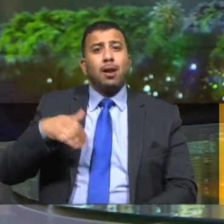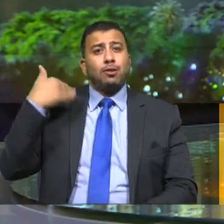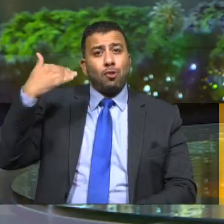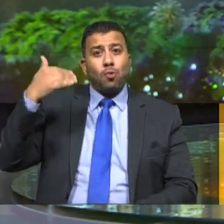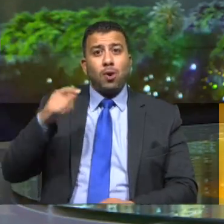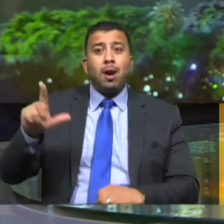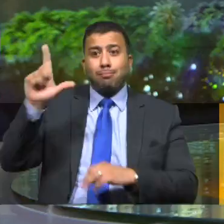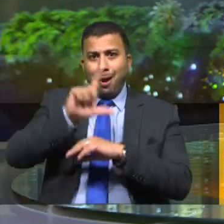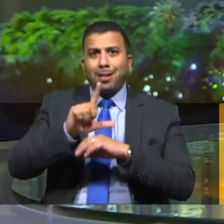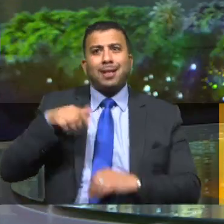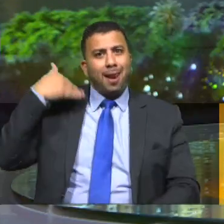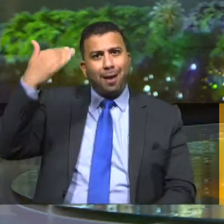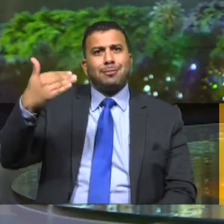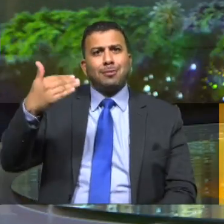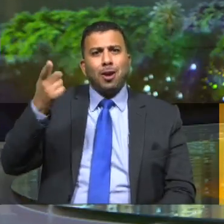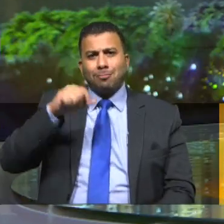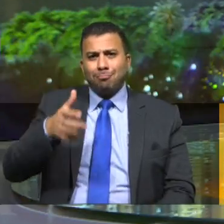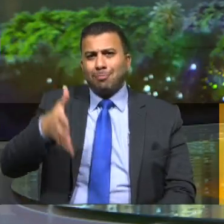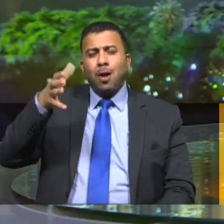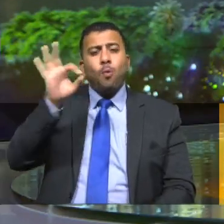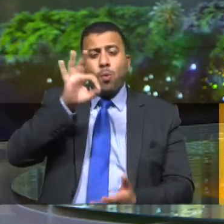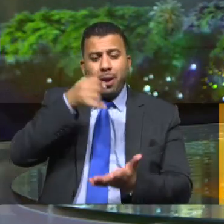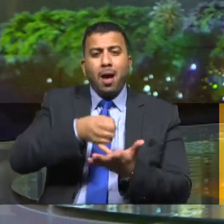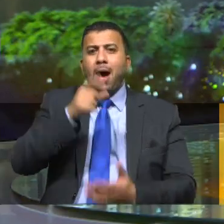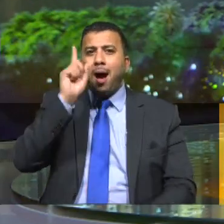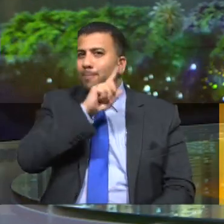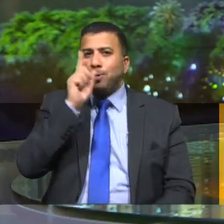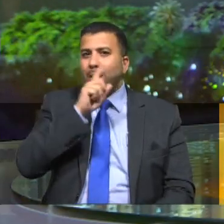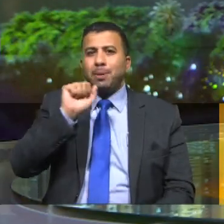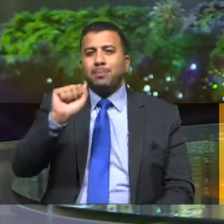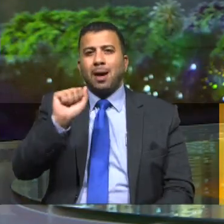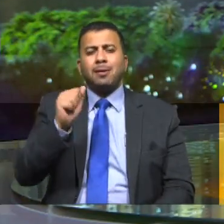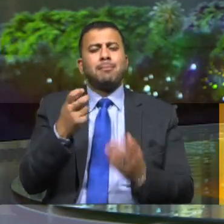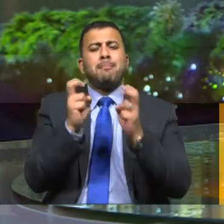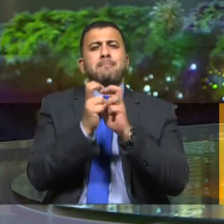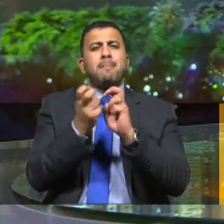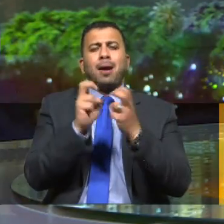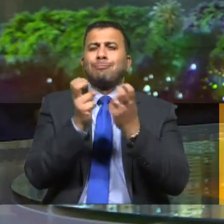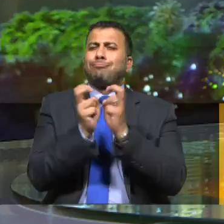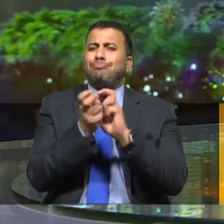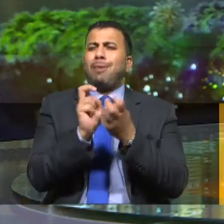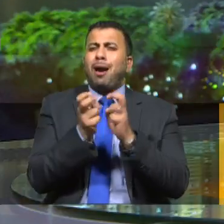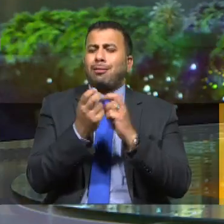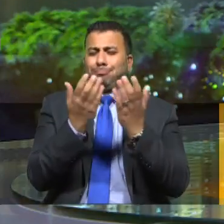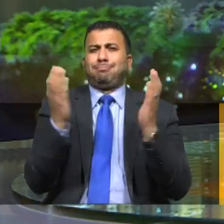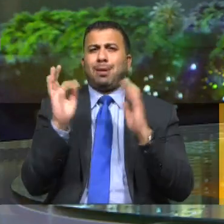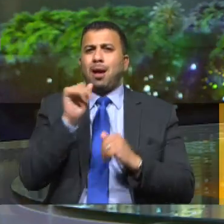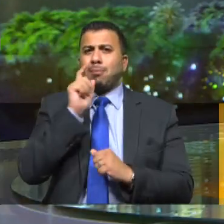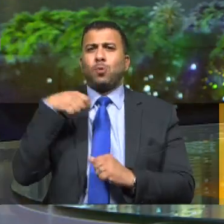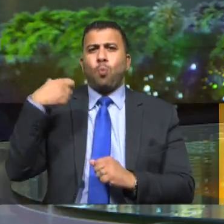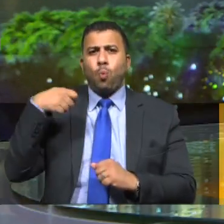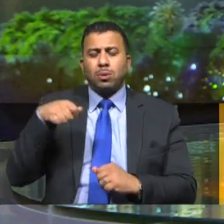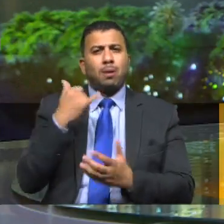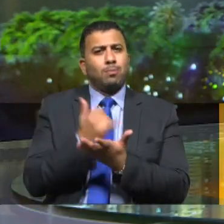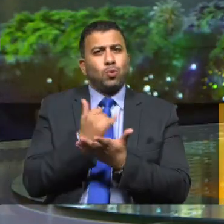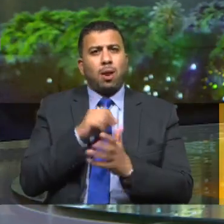اليوم يلتقون بقادة الغد في مركز أبو ظبي الوطني للمعارض، وبحضور عدد من الوزراء